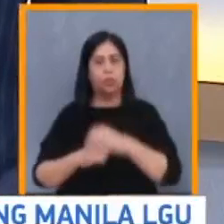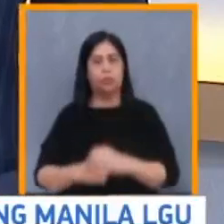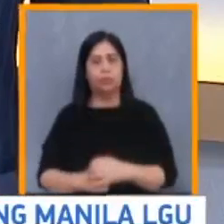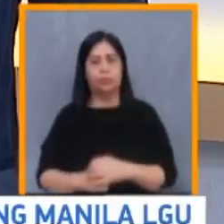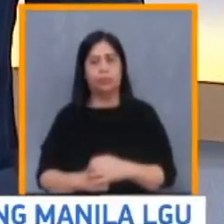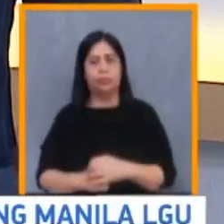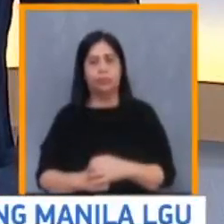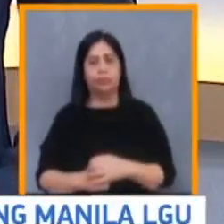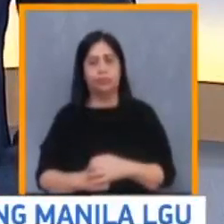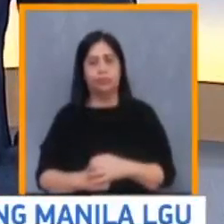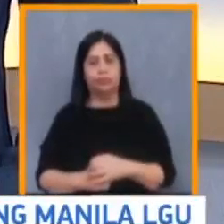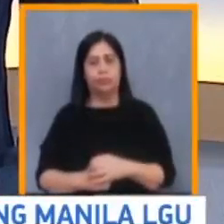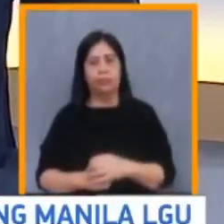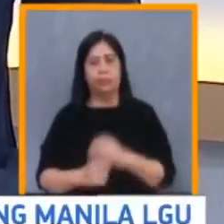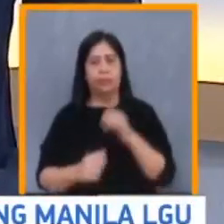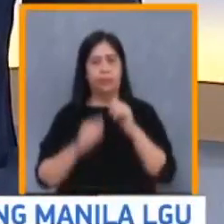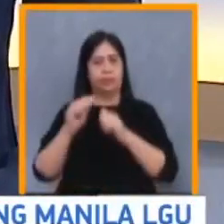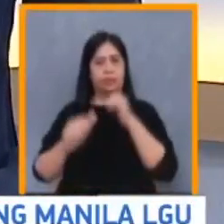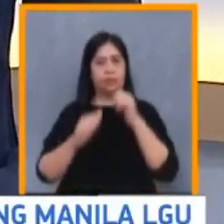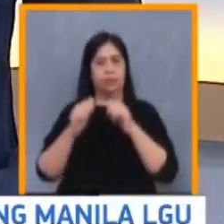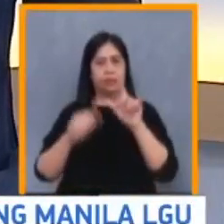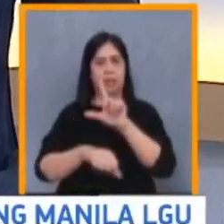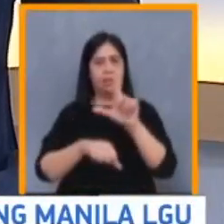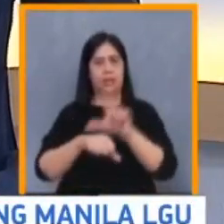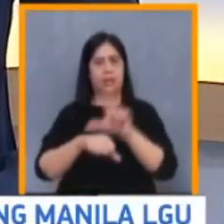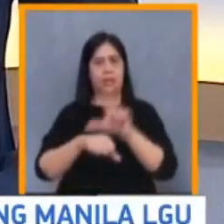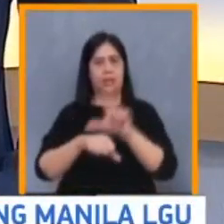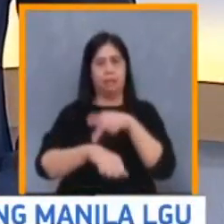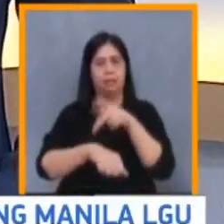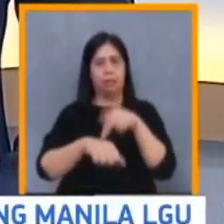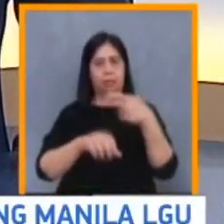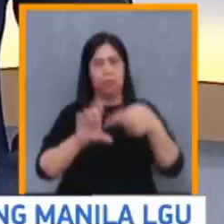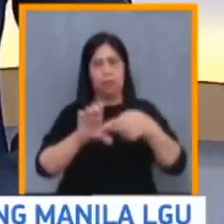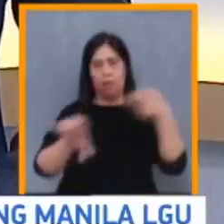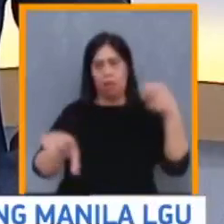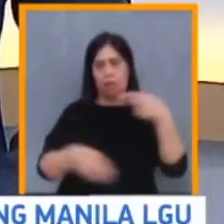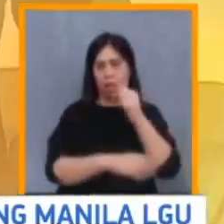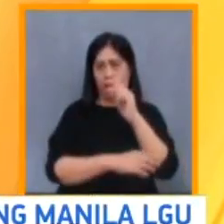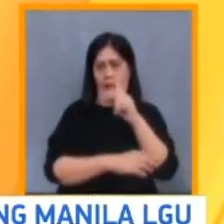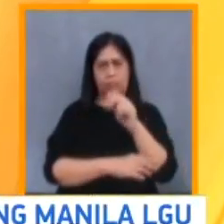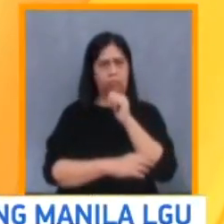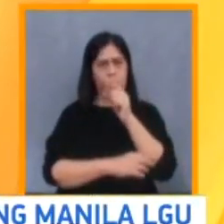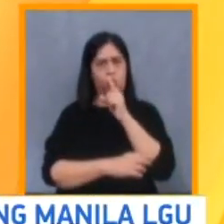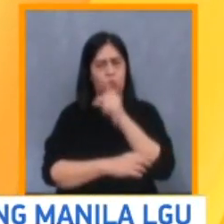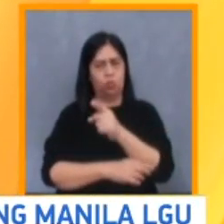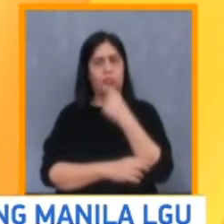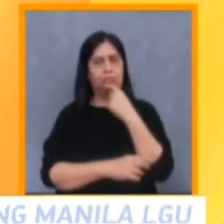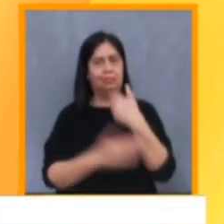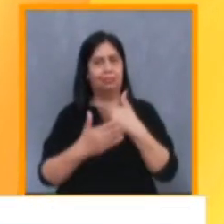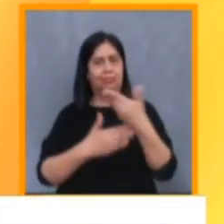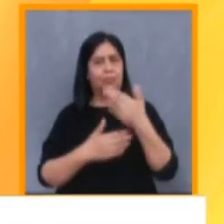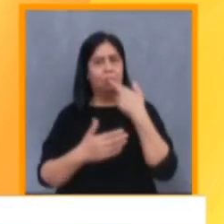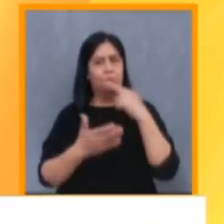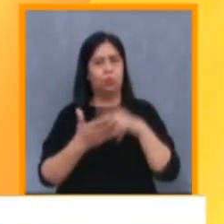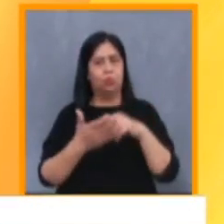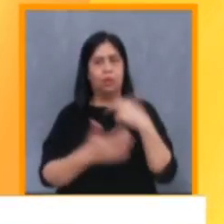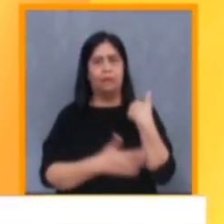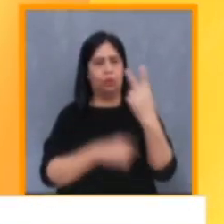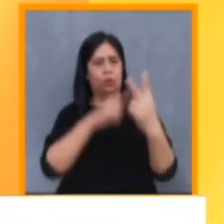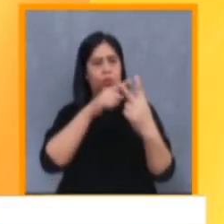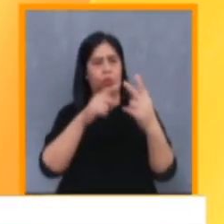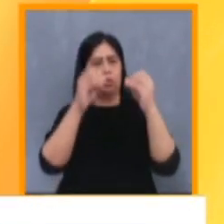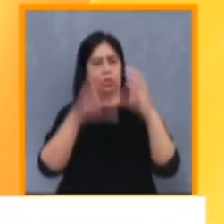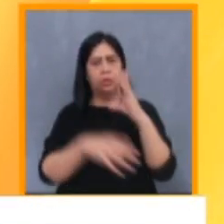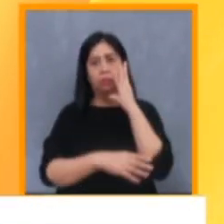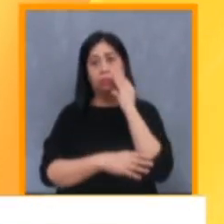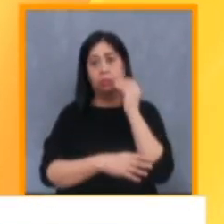Itinangging ng Land Bank of the Philippines na nahack sila. Sinabi po ito ng Land Bank kasunod ng ulat na may dalawang guro na nakaranas daw ng